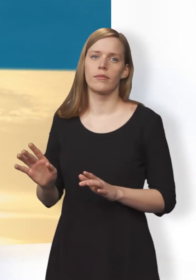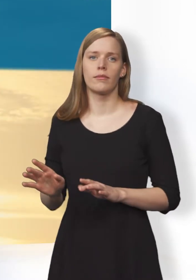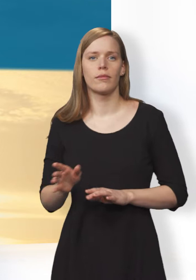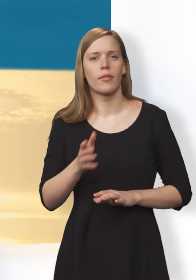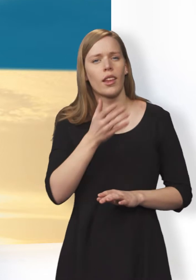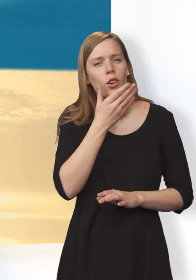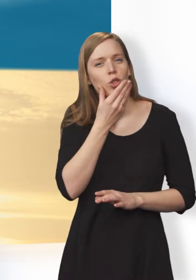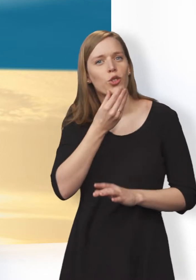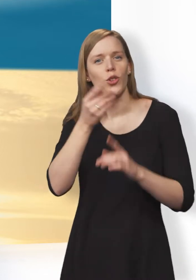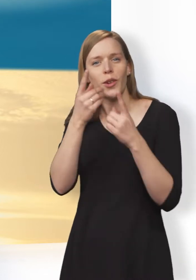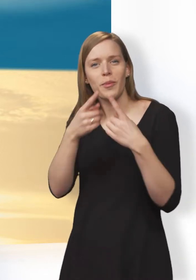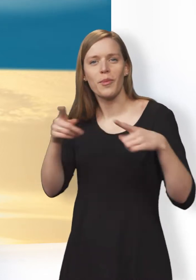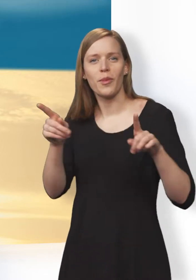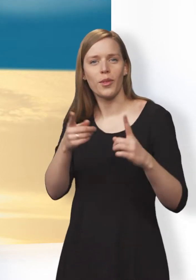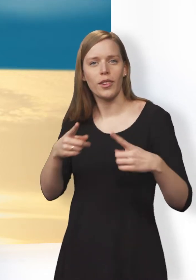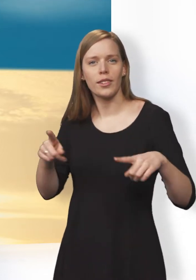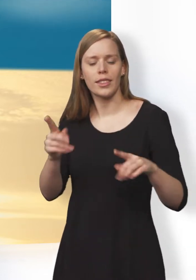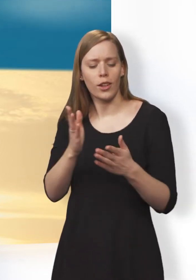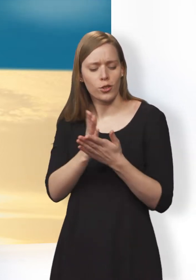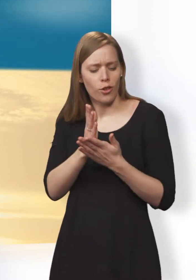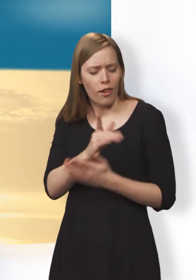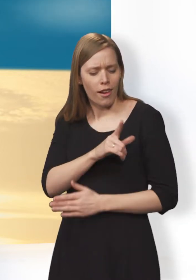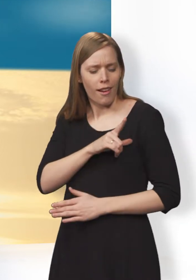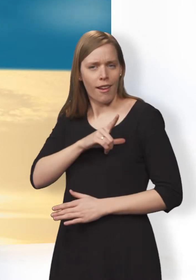in den herzen wohl schon